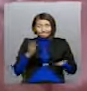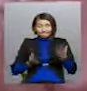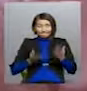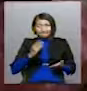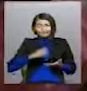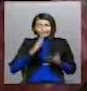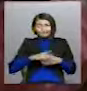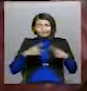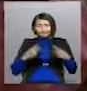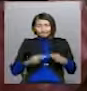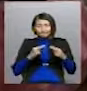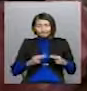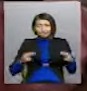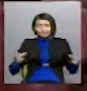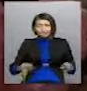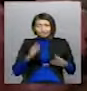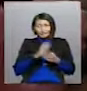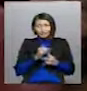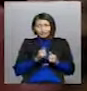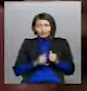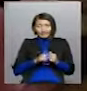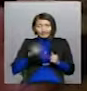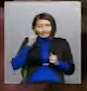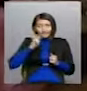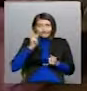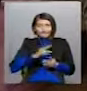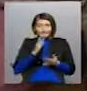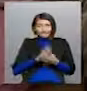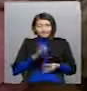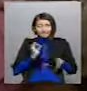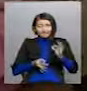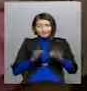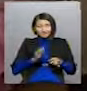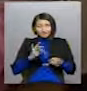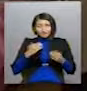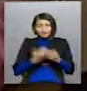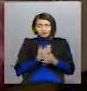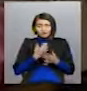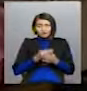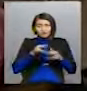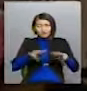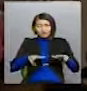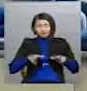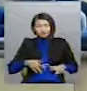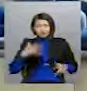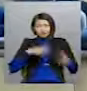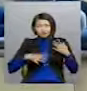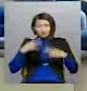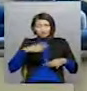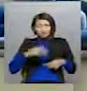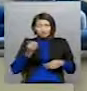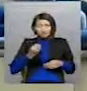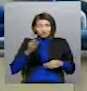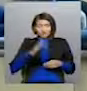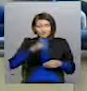ұстаздыққа арнаған. Сондықтан елбасының білім беру саласына қатысты айтқан сөздерін мұқият тыңдап, президенттің бастамаларына ризашылығын білдірді. Жолдаудағы